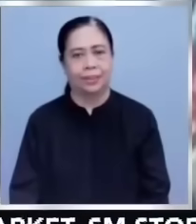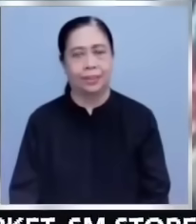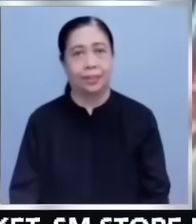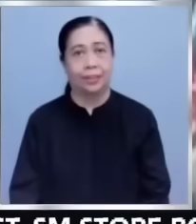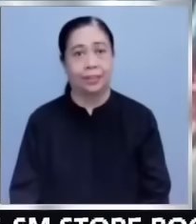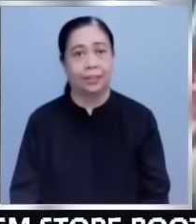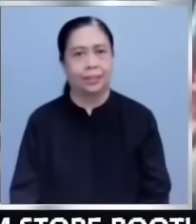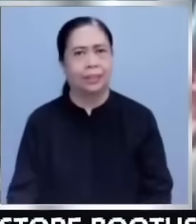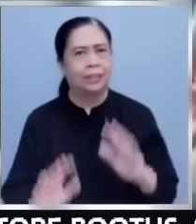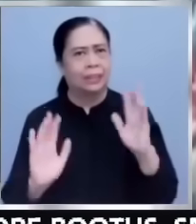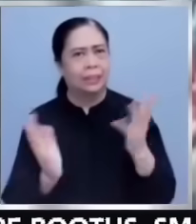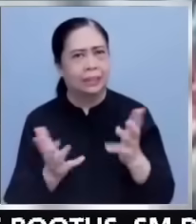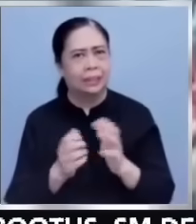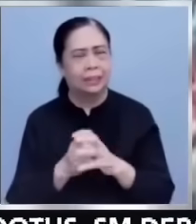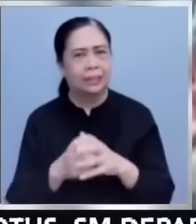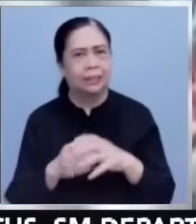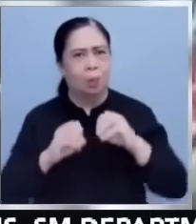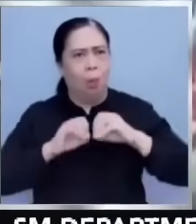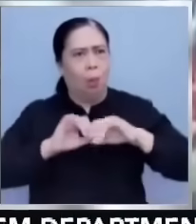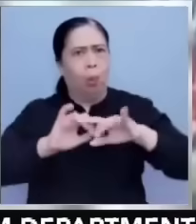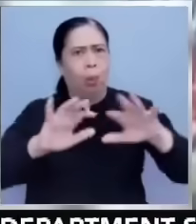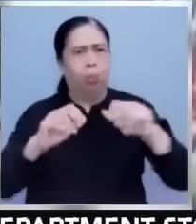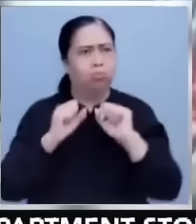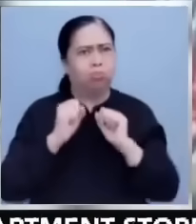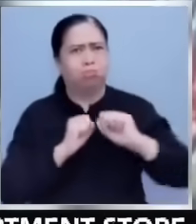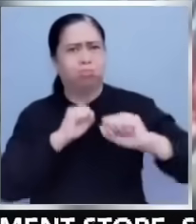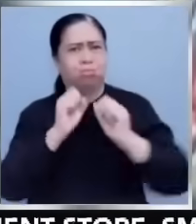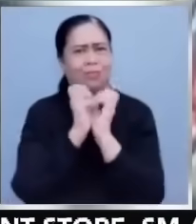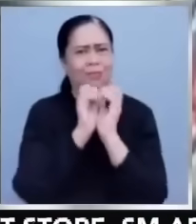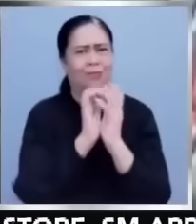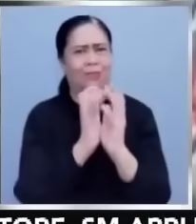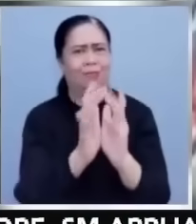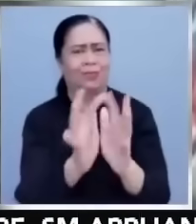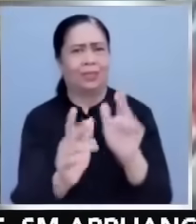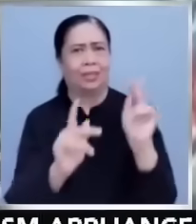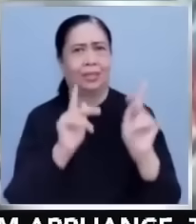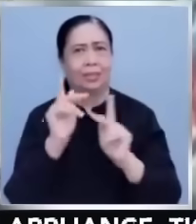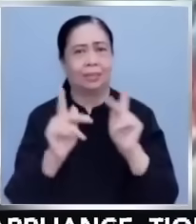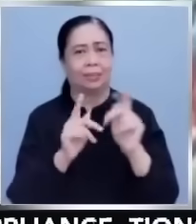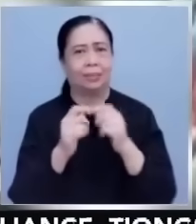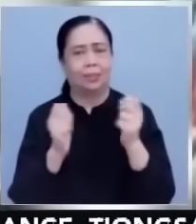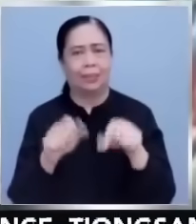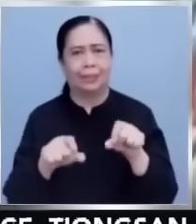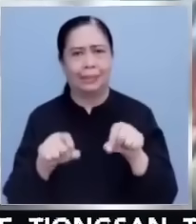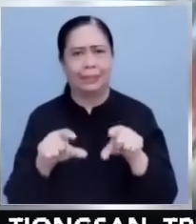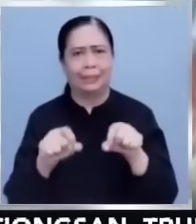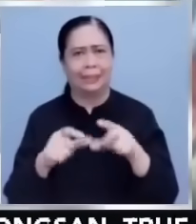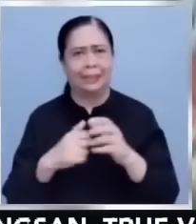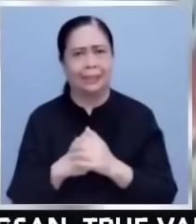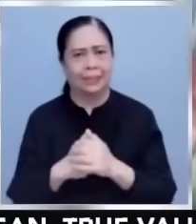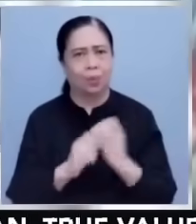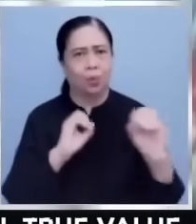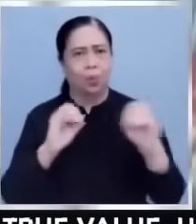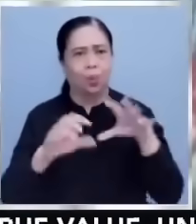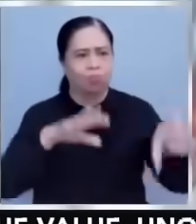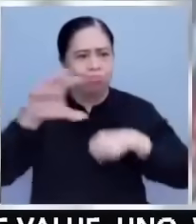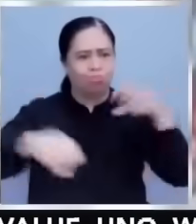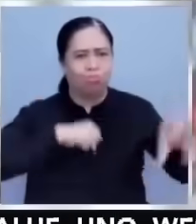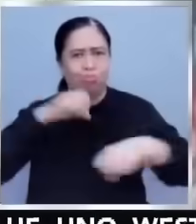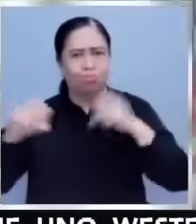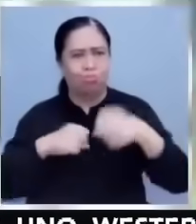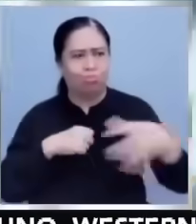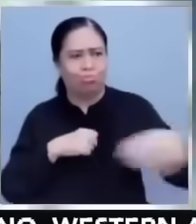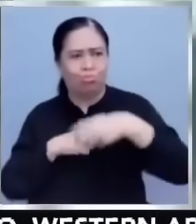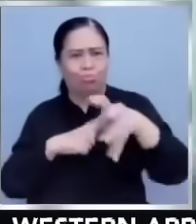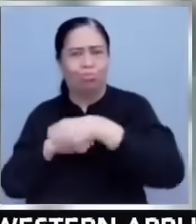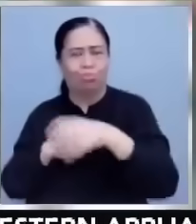Animoy nakawala sa hawla ang pag-uunahang yan ng mga residente sa tindahan ito. At kanya-kanyang dampot at hakot na mga